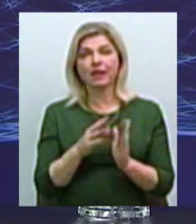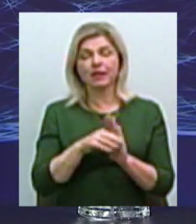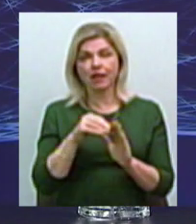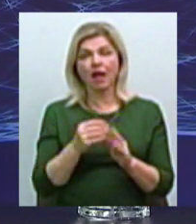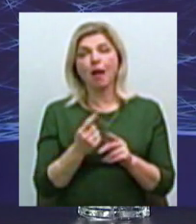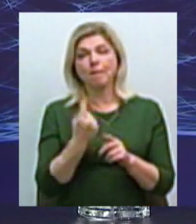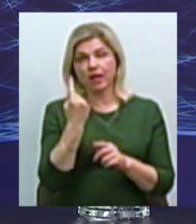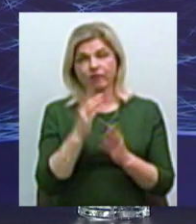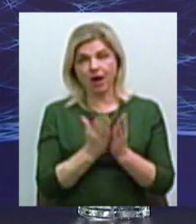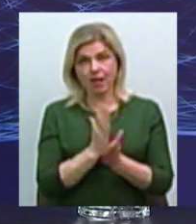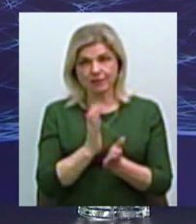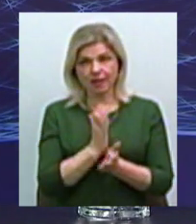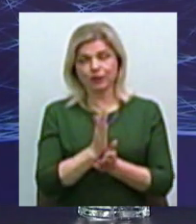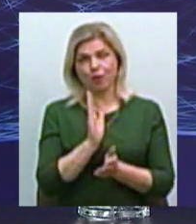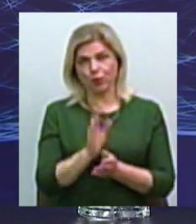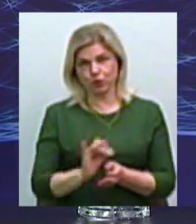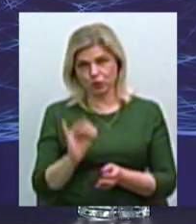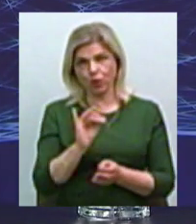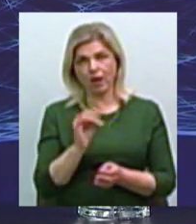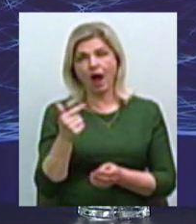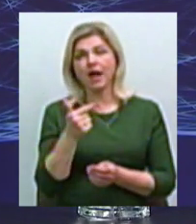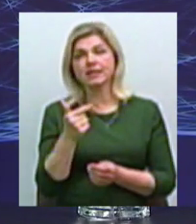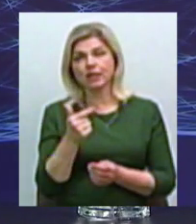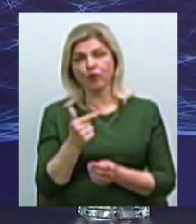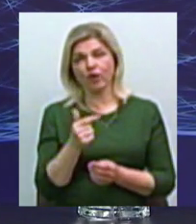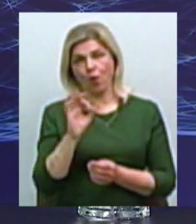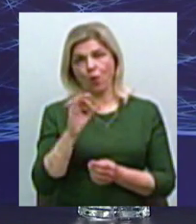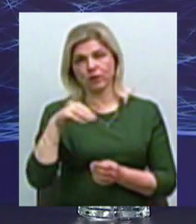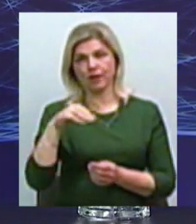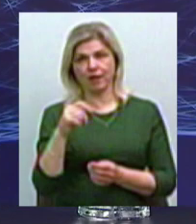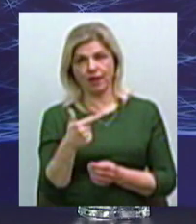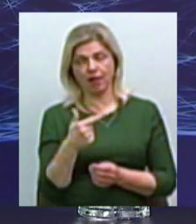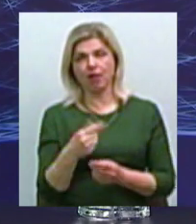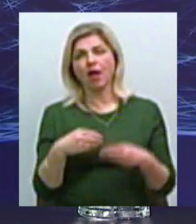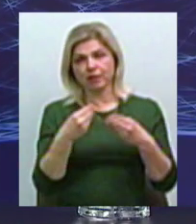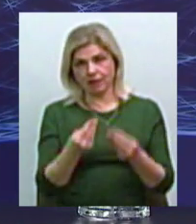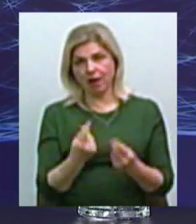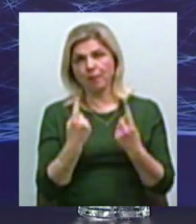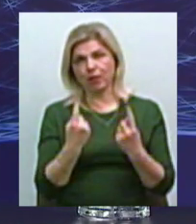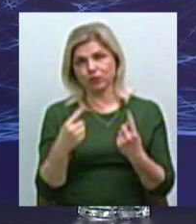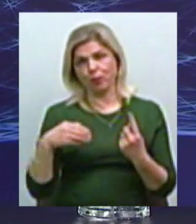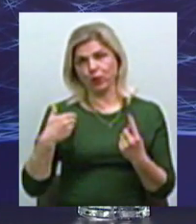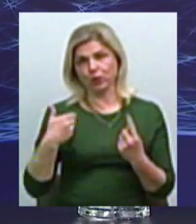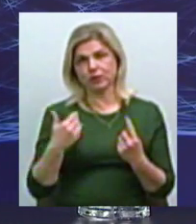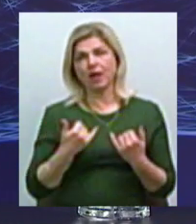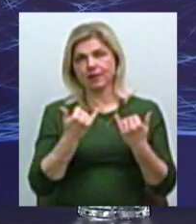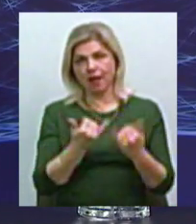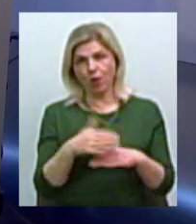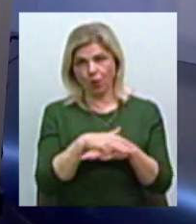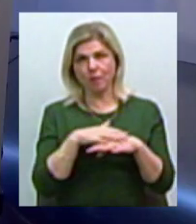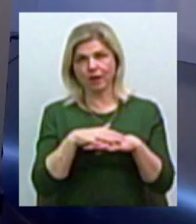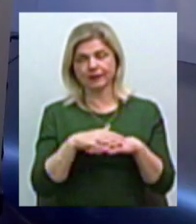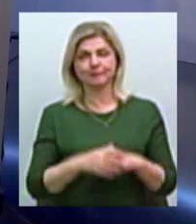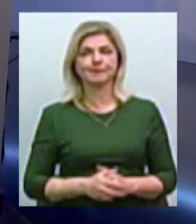газети, буде історія Галицинівської ТГ, що дає великий плюс і взагалі для нашої, так сказати, ну, як громади. Я